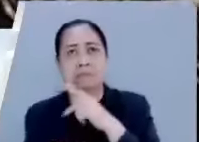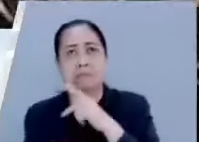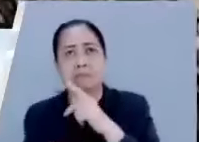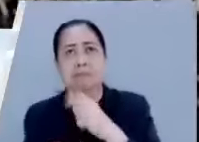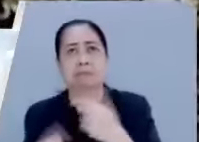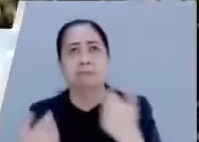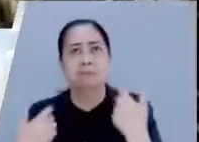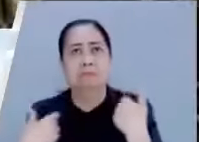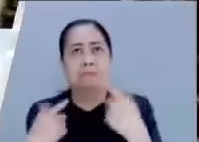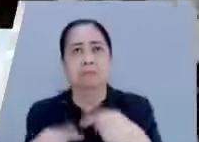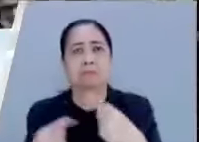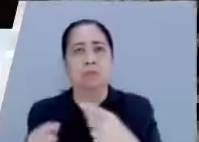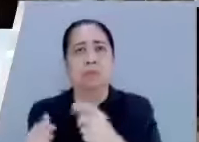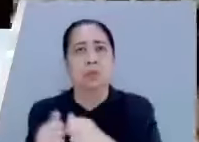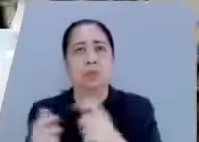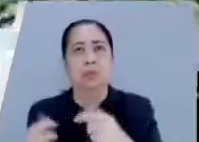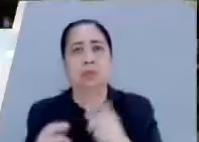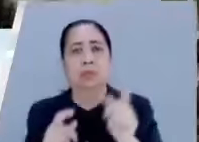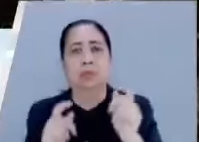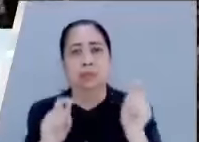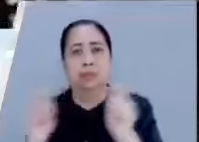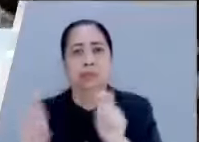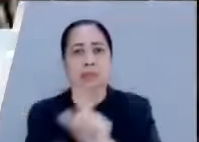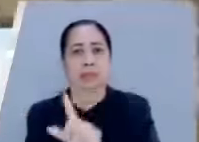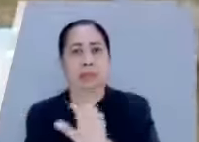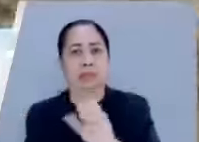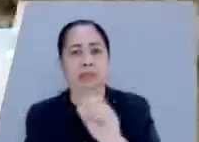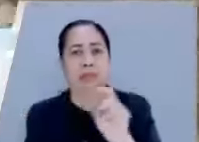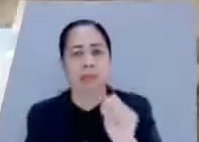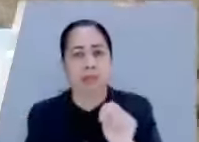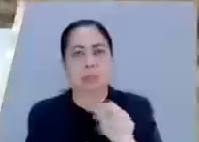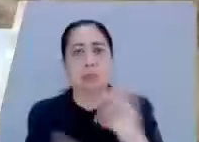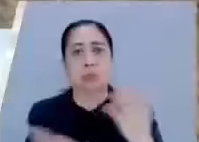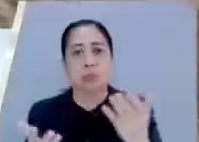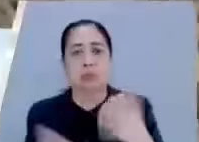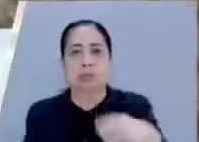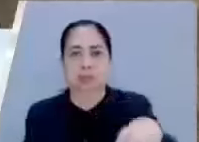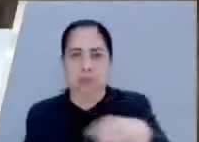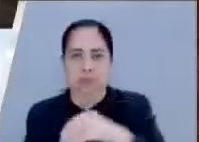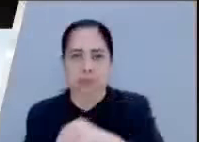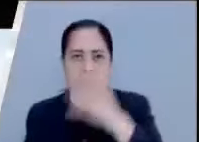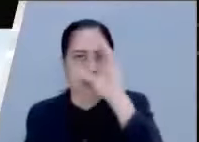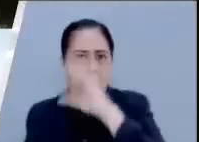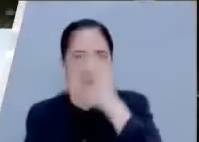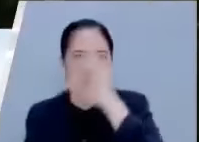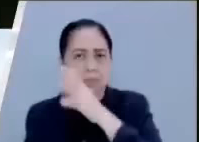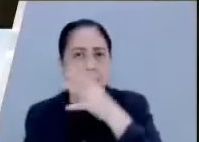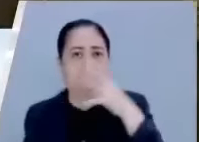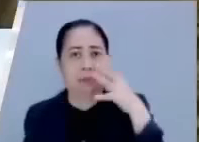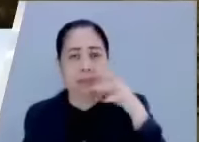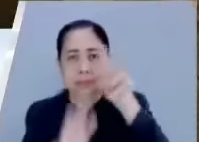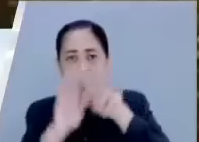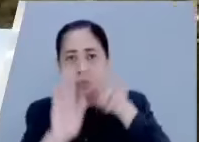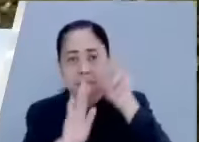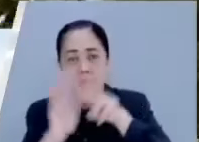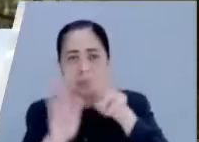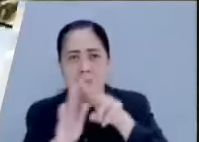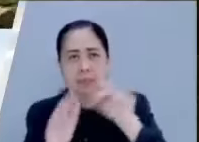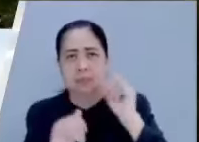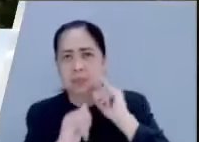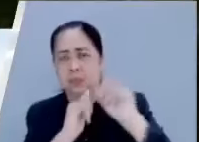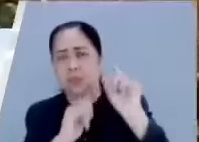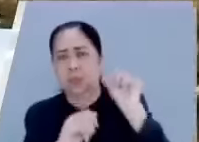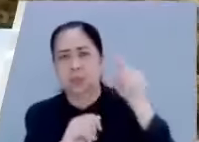Kasagsagan ito ng Super Typhoon Leon sa Bagaw, Cagayan. Hinanap namin ang mga magsasaka sa video sa liblib na barangay ng